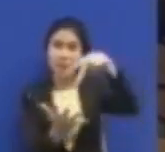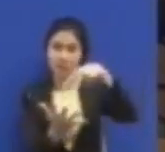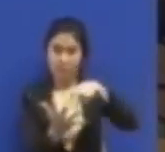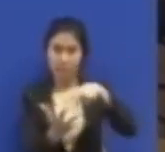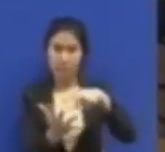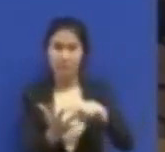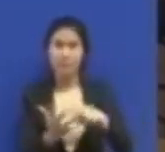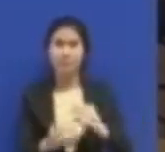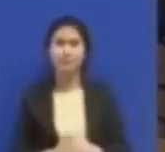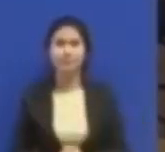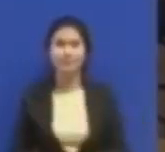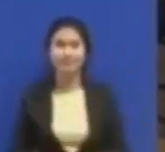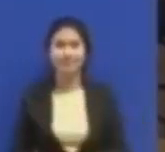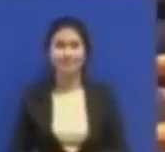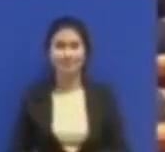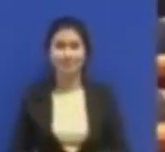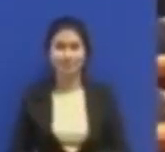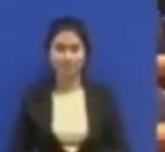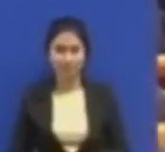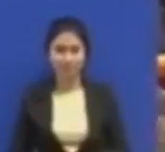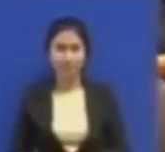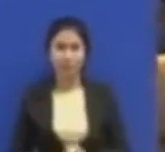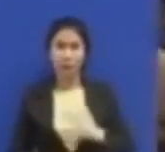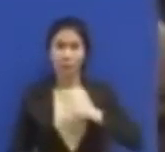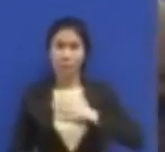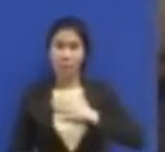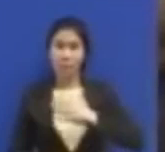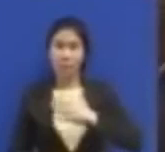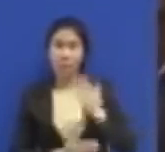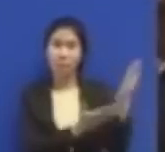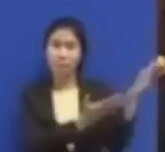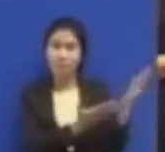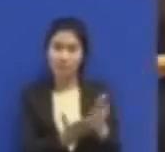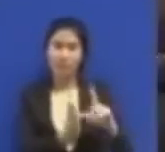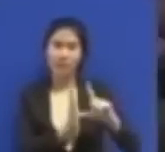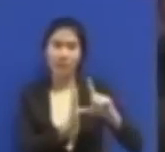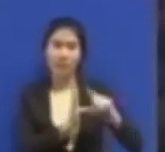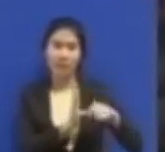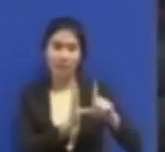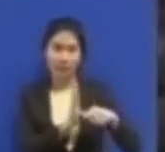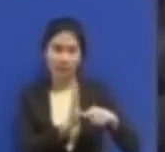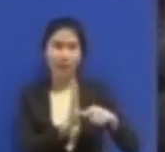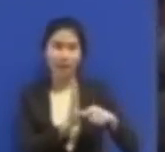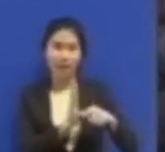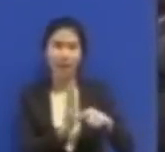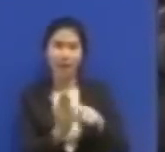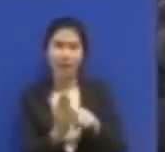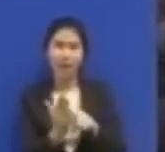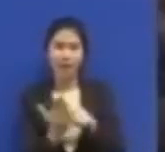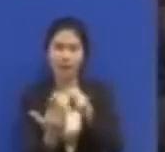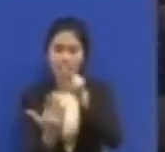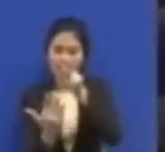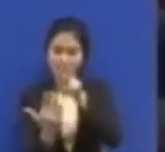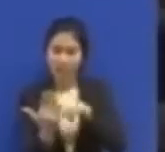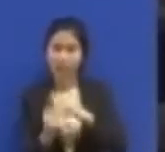การโดยกระผมขอเชิญเลขาธิการอ่านพระบรมราชโองการ